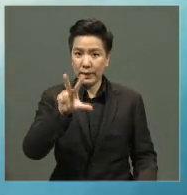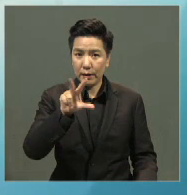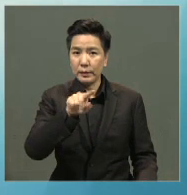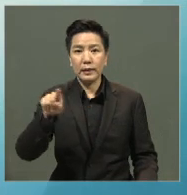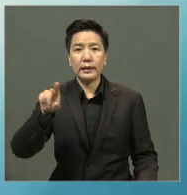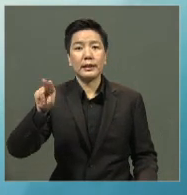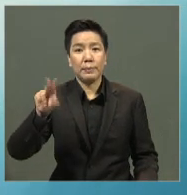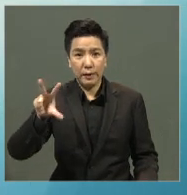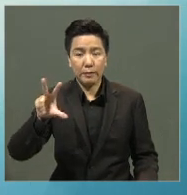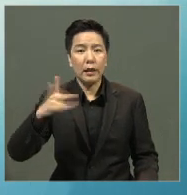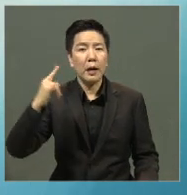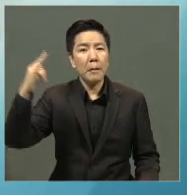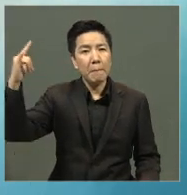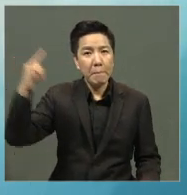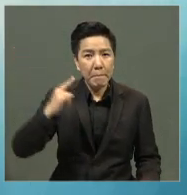33